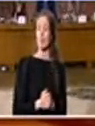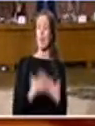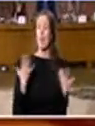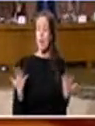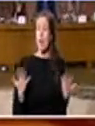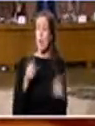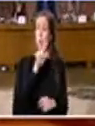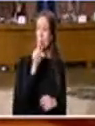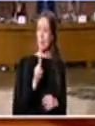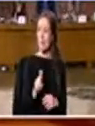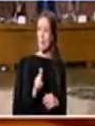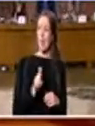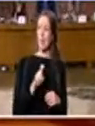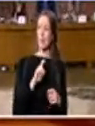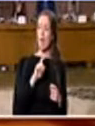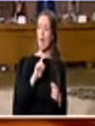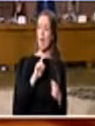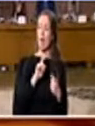koja se odnose na